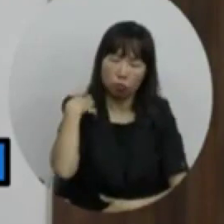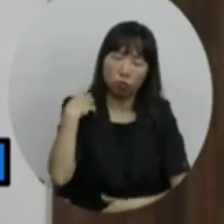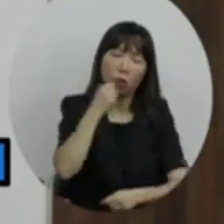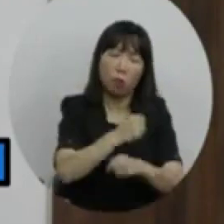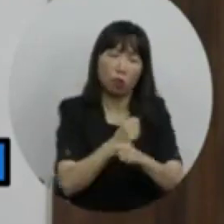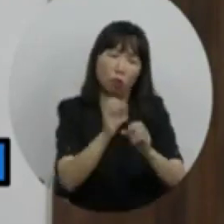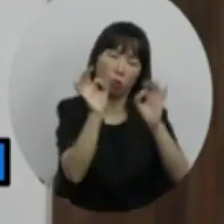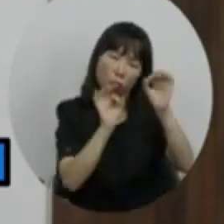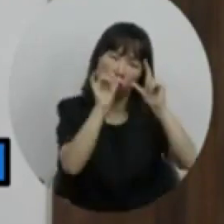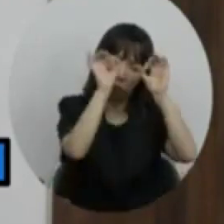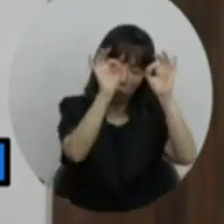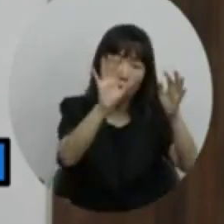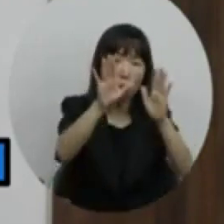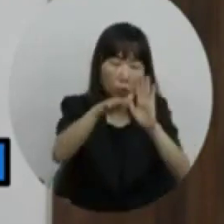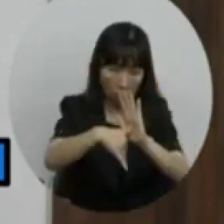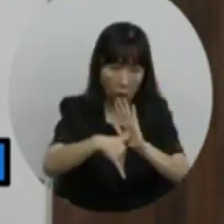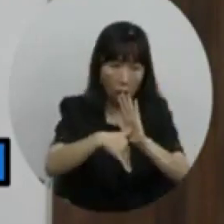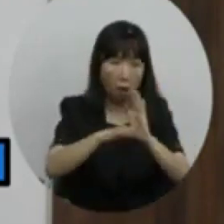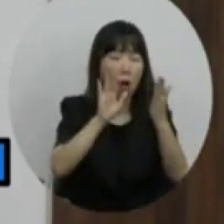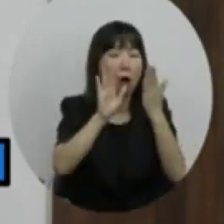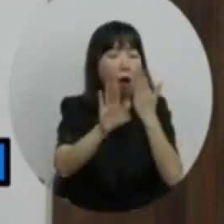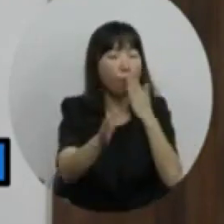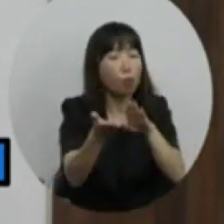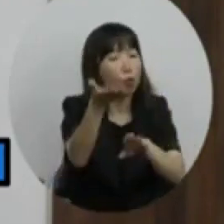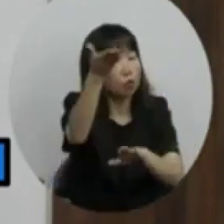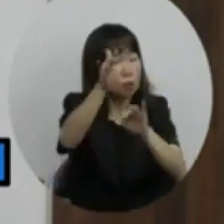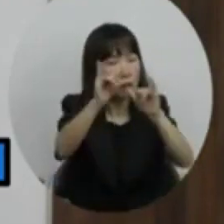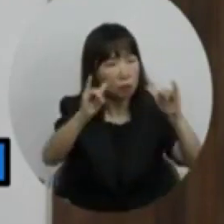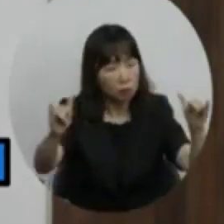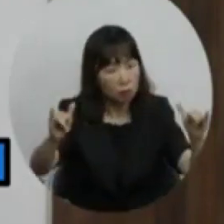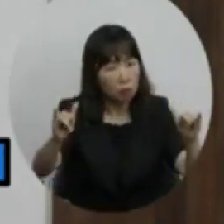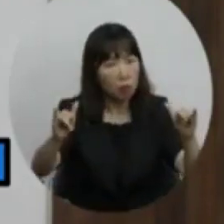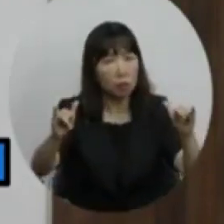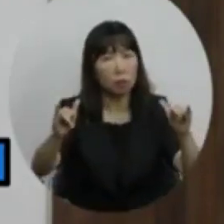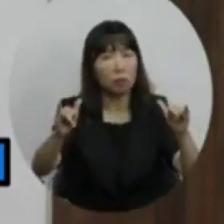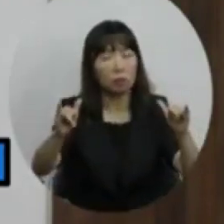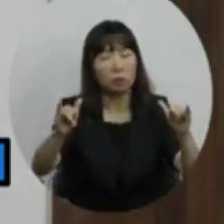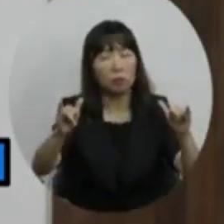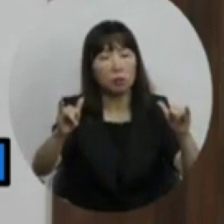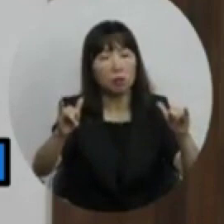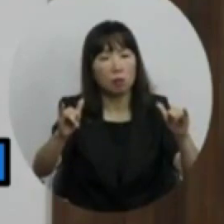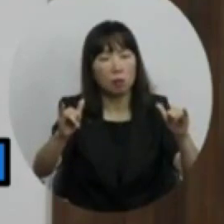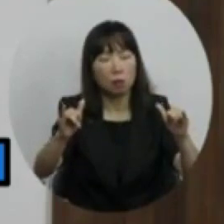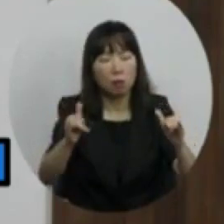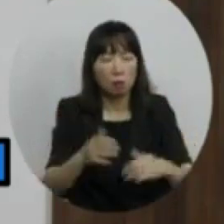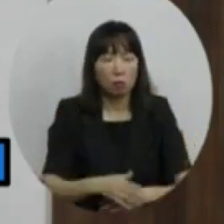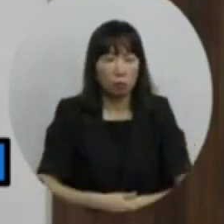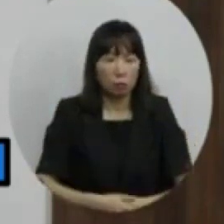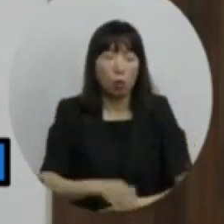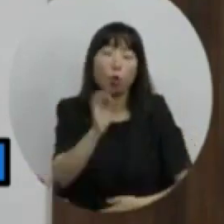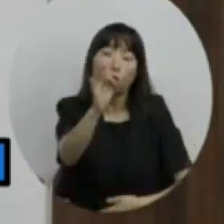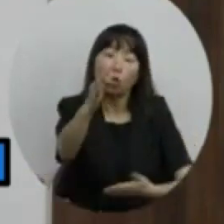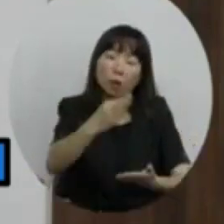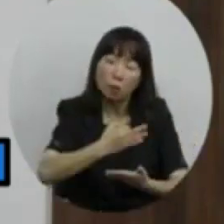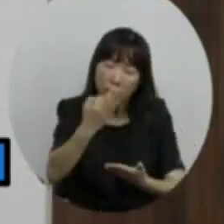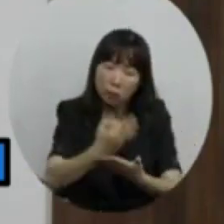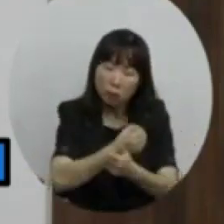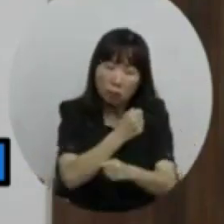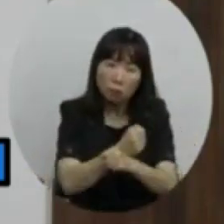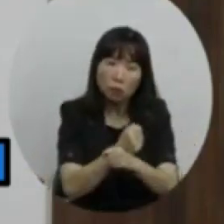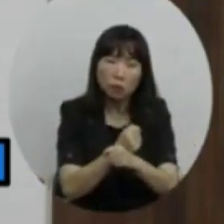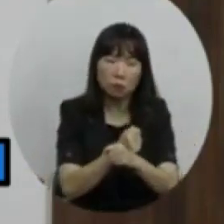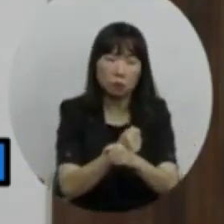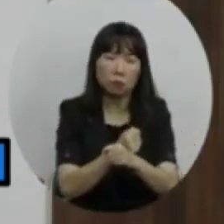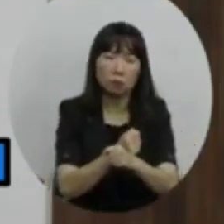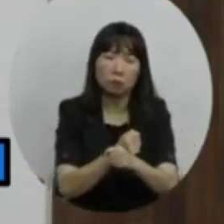우리 여주시도 만약에 상급 기관에 질의를 한 거로 지금 알고 있습니다. 행시를 해서 돈을 받아야 된다는 그런